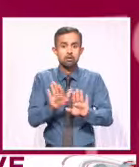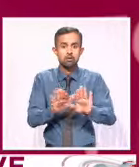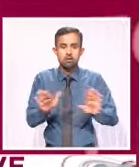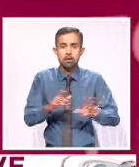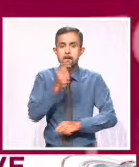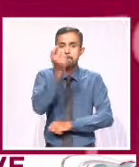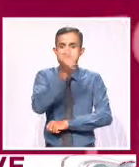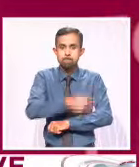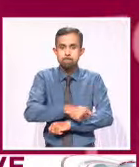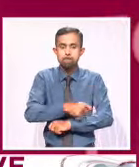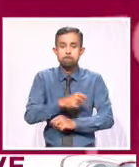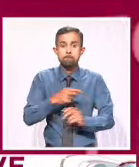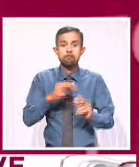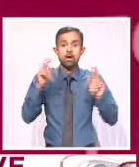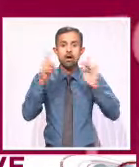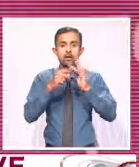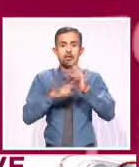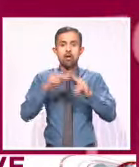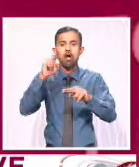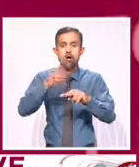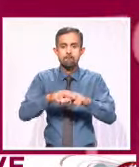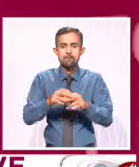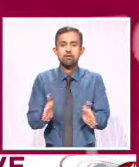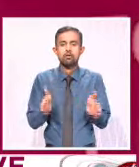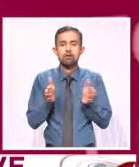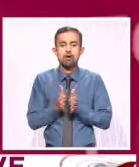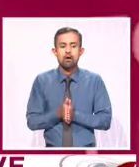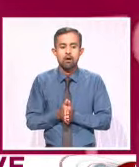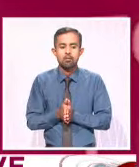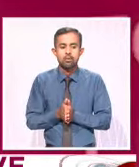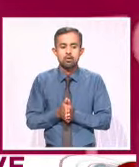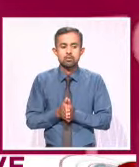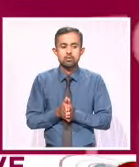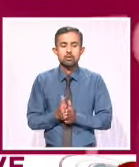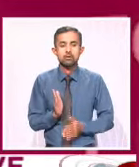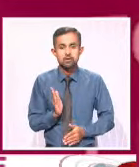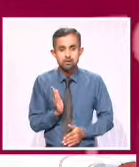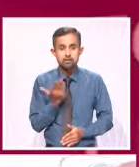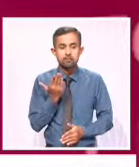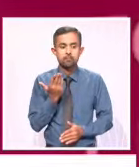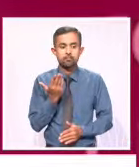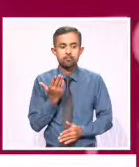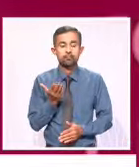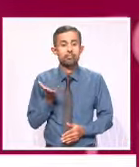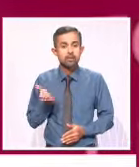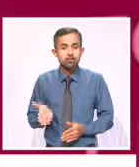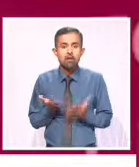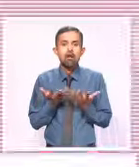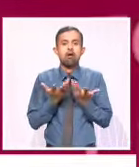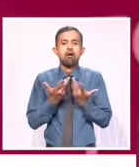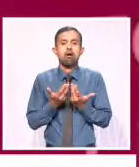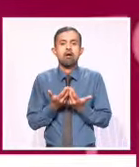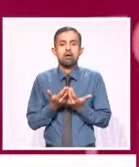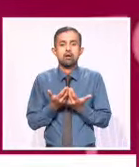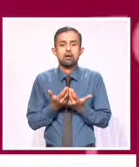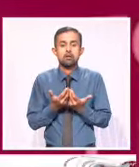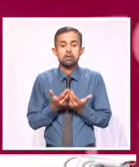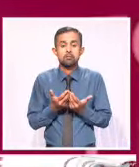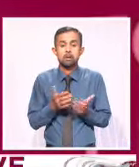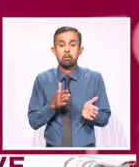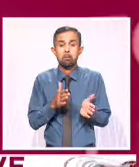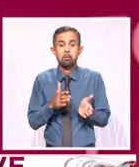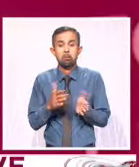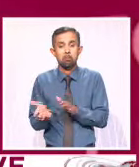කළමනාකරණ ප්‍රතිපත්ති හා ජාත්‍යන්තර මූල්‍ය අරමුදල සමග ඇති කරගත්ත එකඟතාවය නිසා තමයි මේ ප්‍රමාණයට පීලි පැනලා